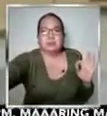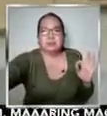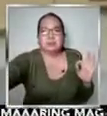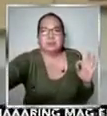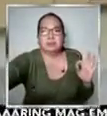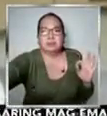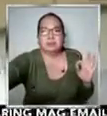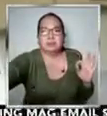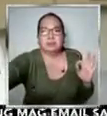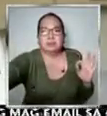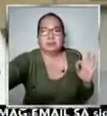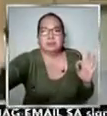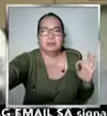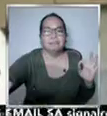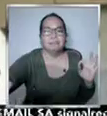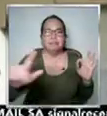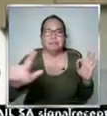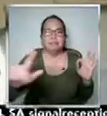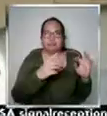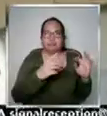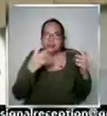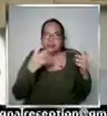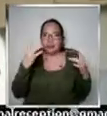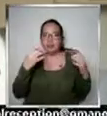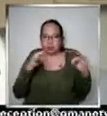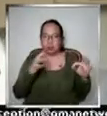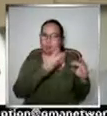nakakapraming kasi sa loob ka lang ng bahay. Medyo